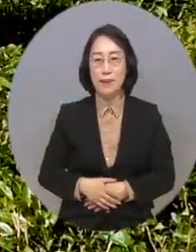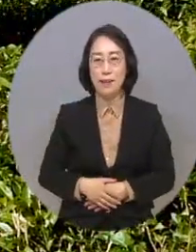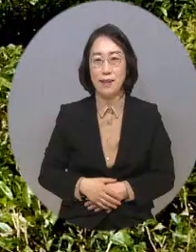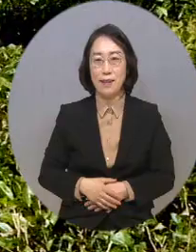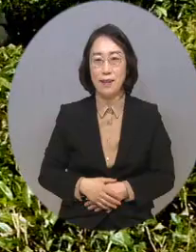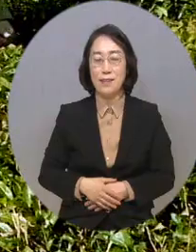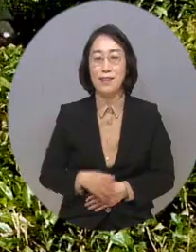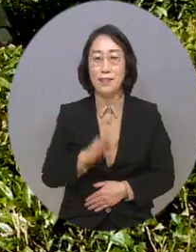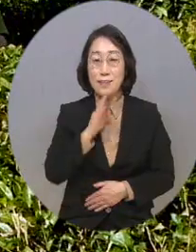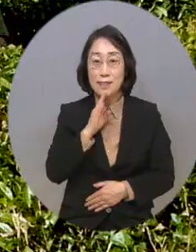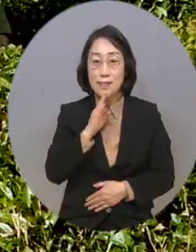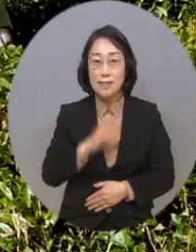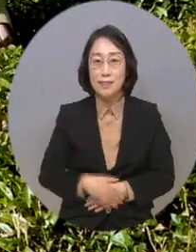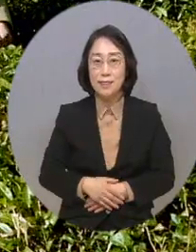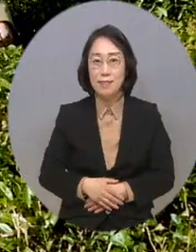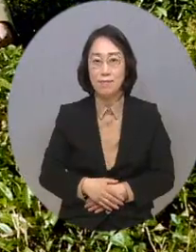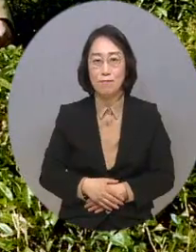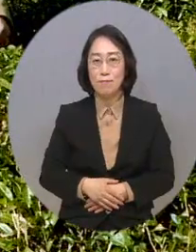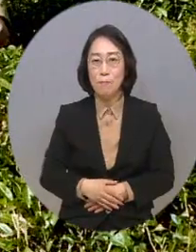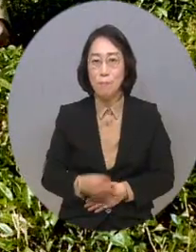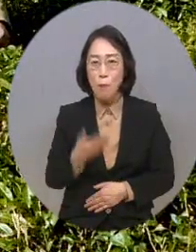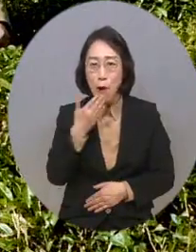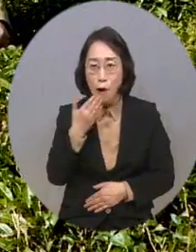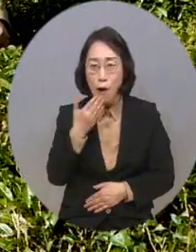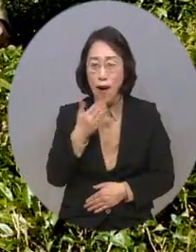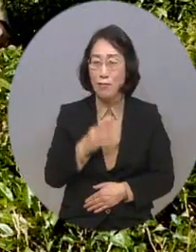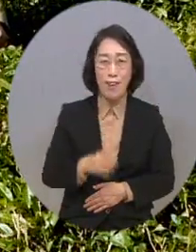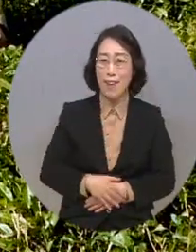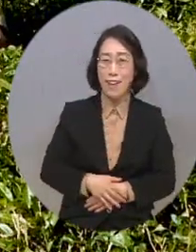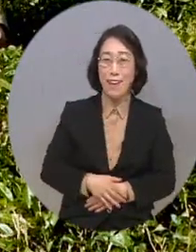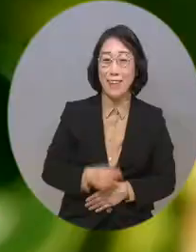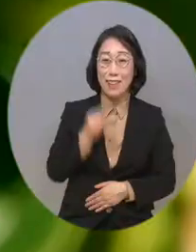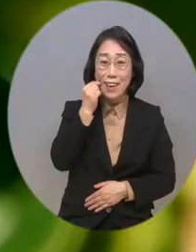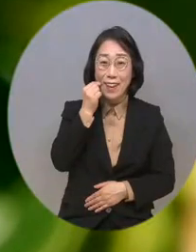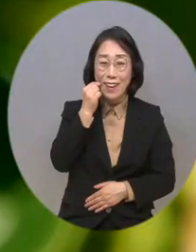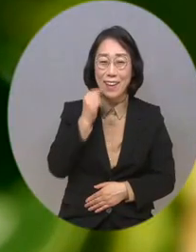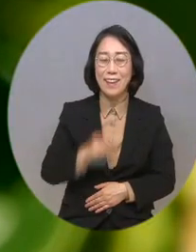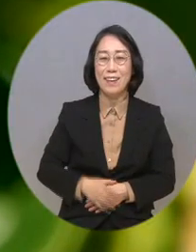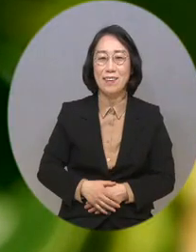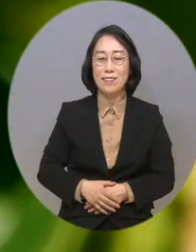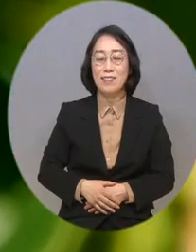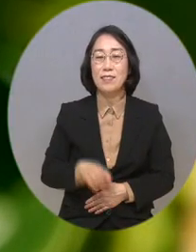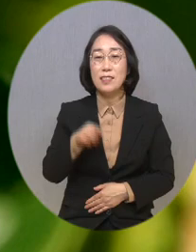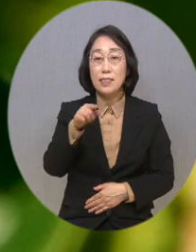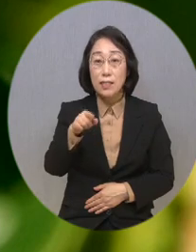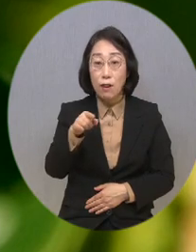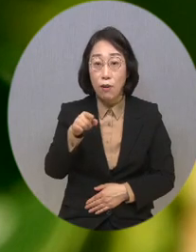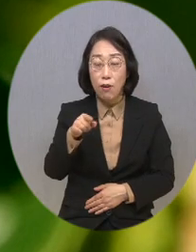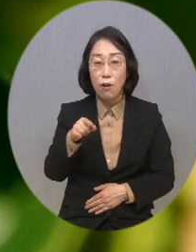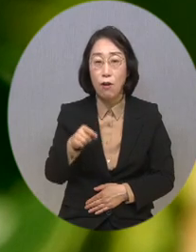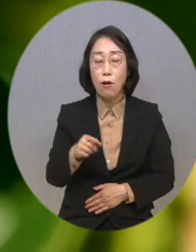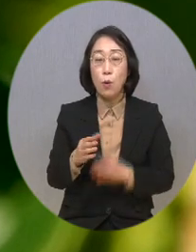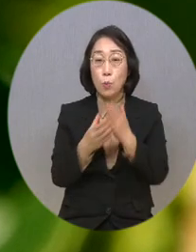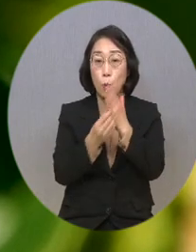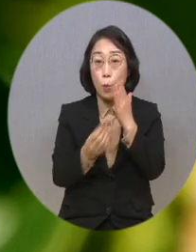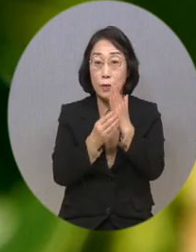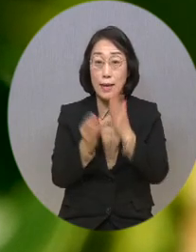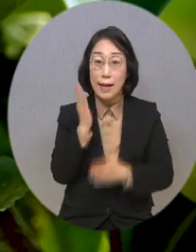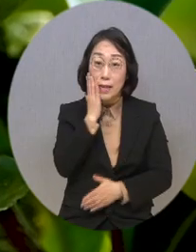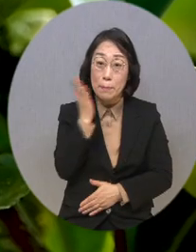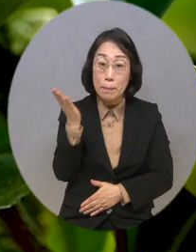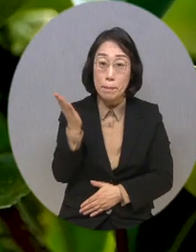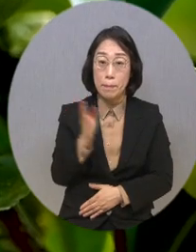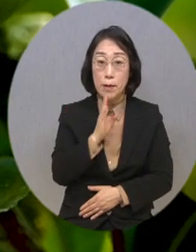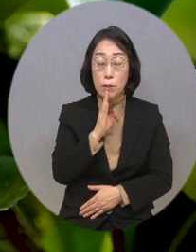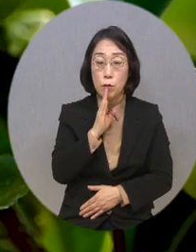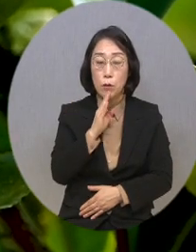다 먹어버릴 거야. 오야. 먹으면 안 돼요? 근데 이게 지금 녹차 입이에요? 네, 맞아요.